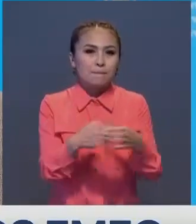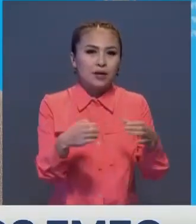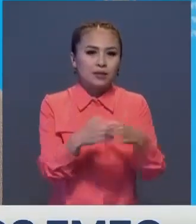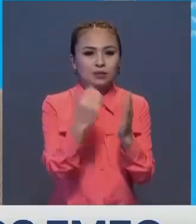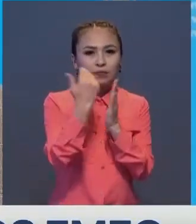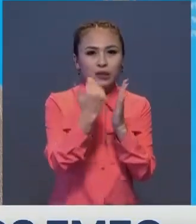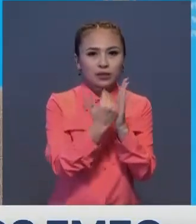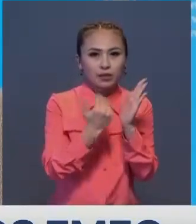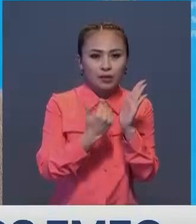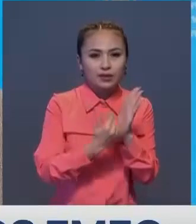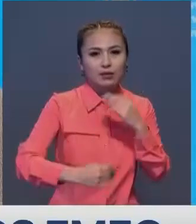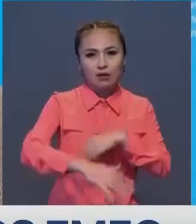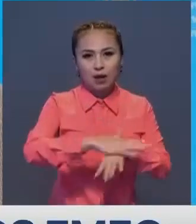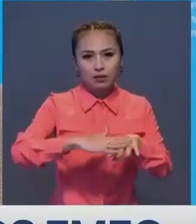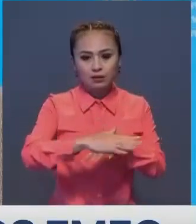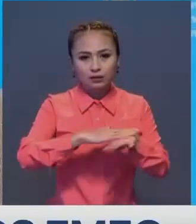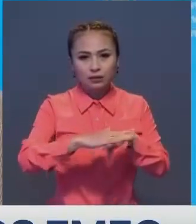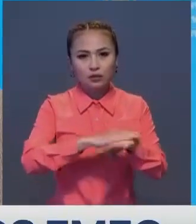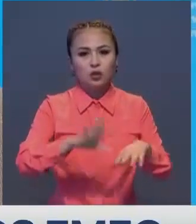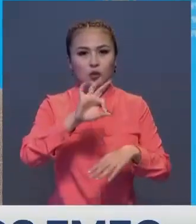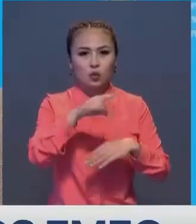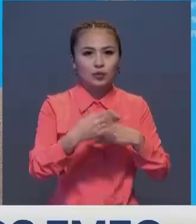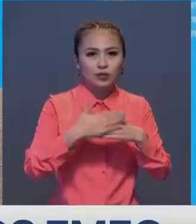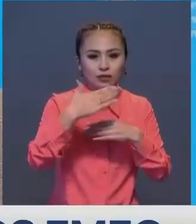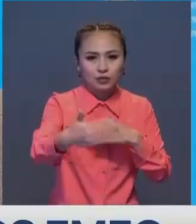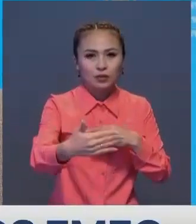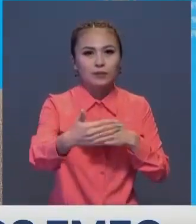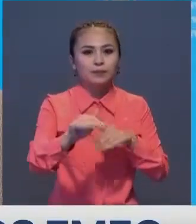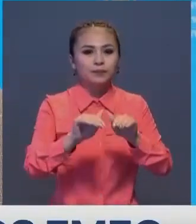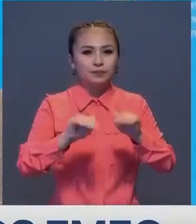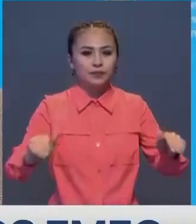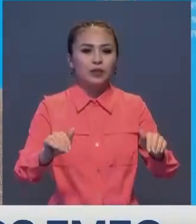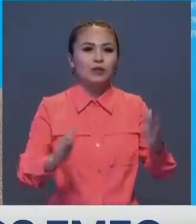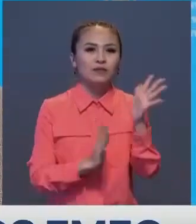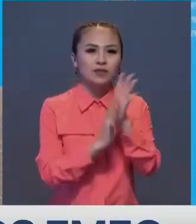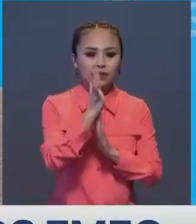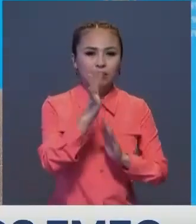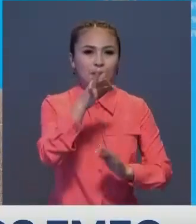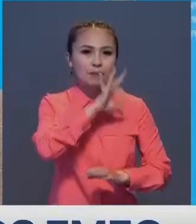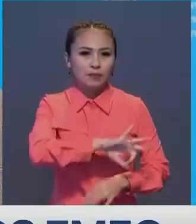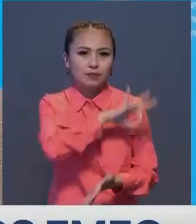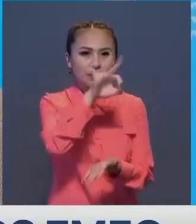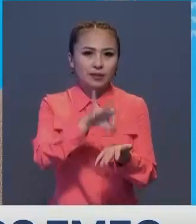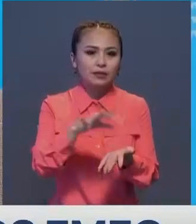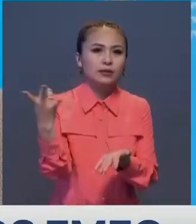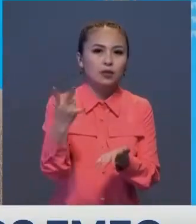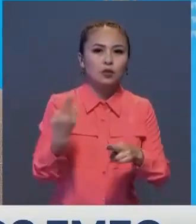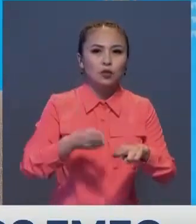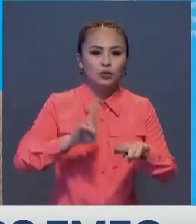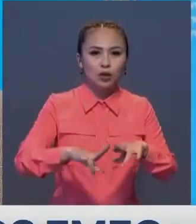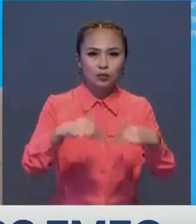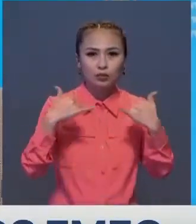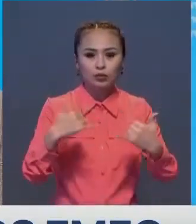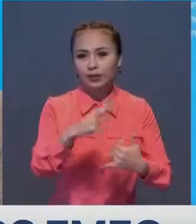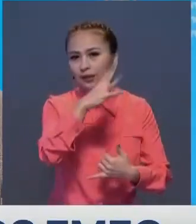бағдарламасында осы халықтың әлеуметтік деңгейін өсіру ең негізгі мақсат деп қойылған. Сондықтан бүгінгі